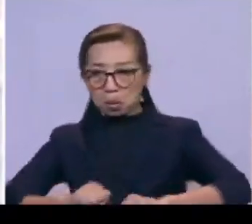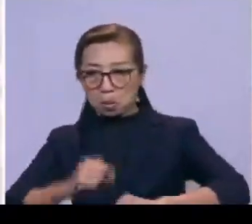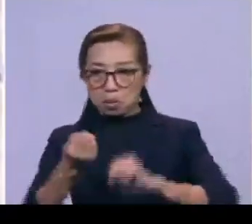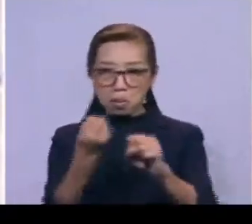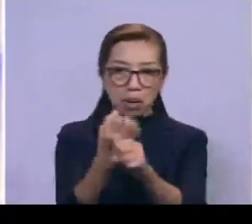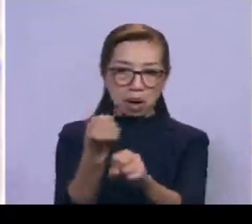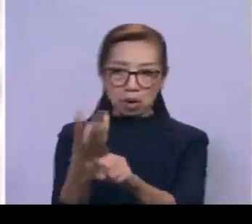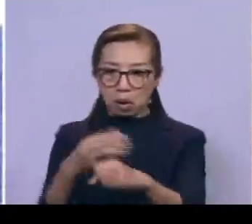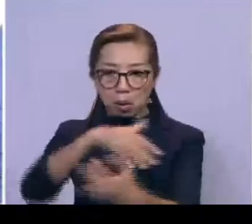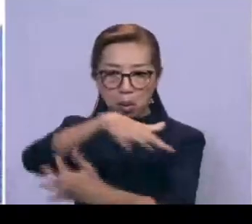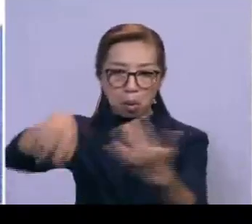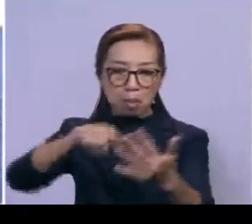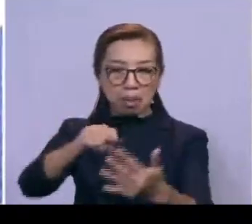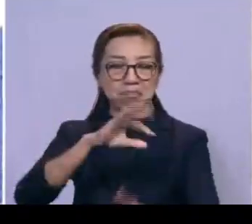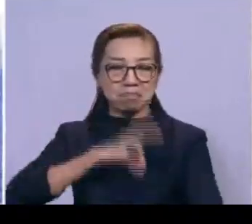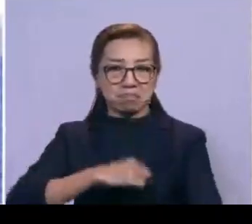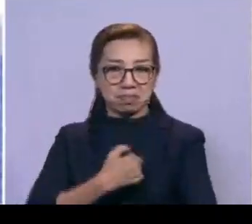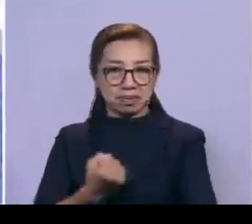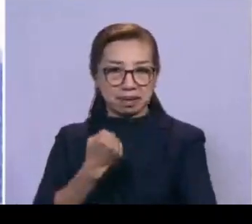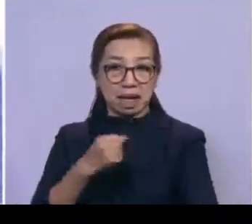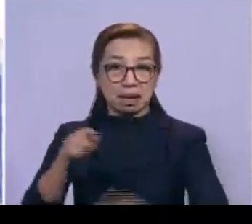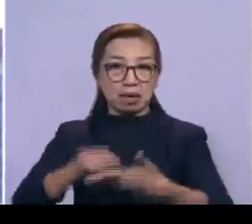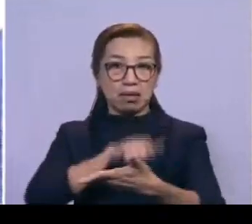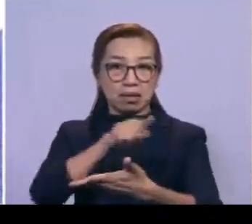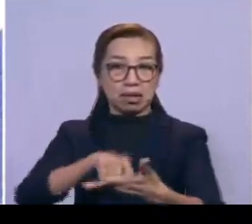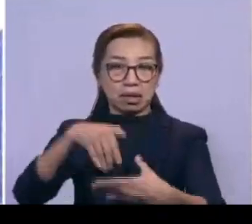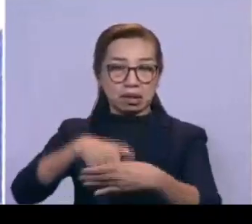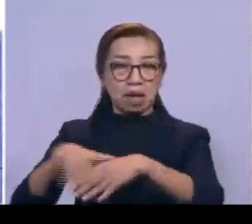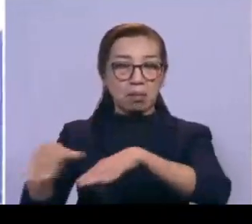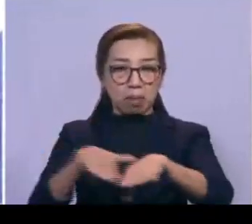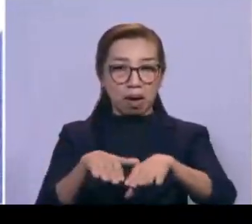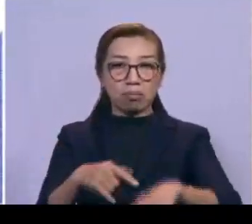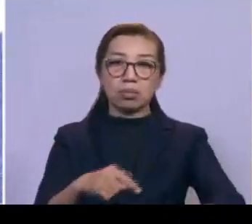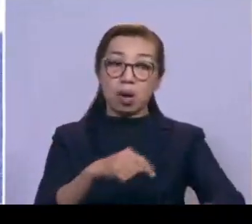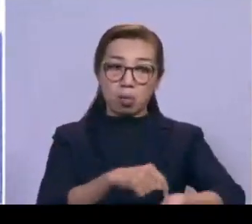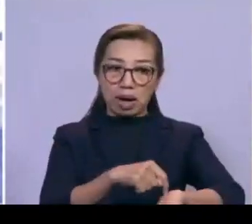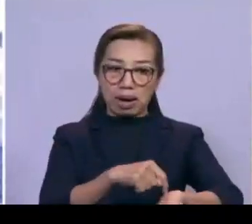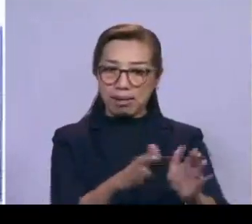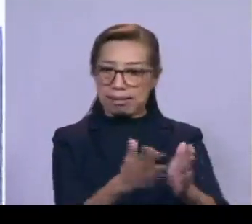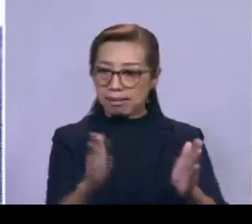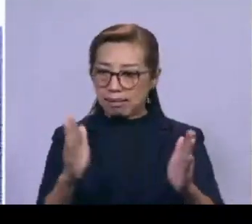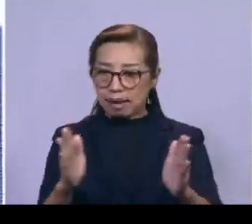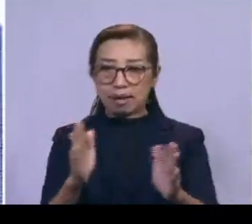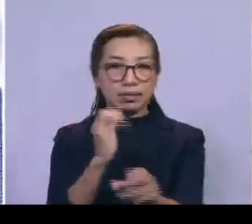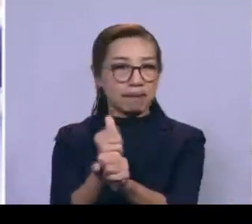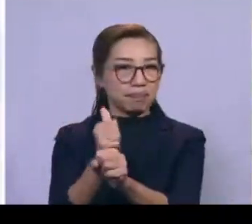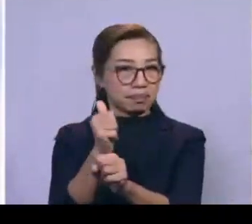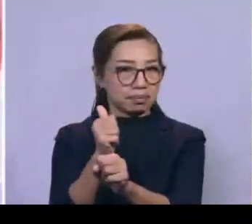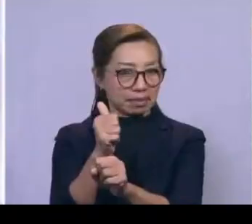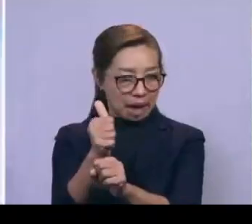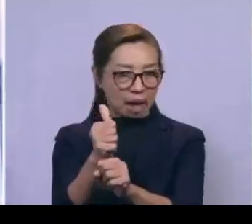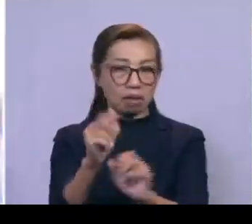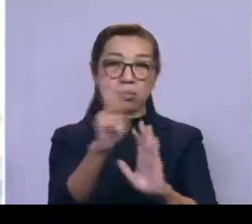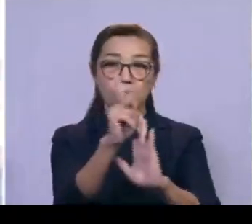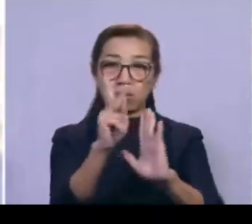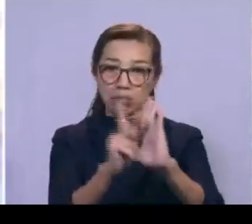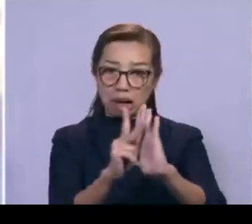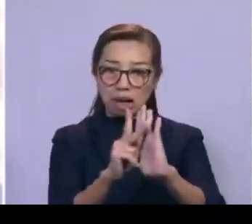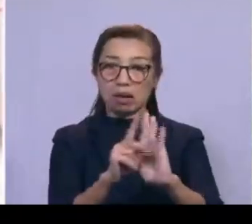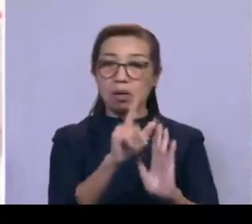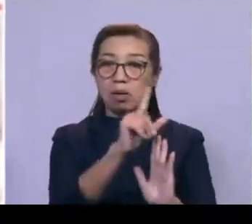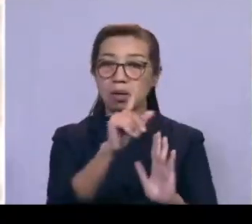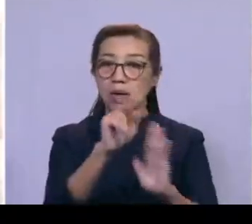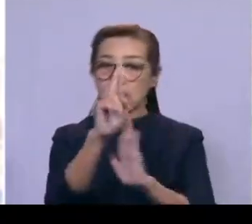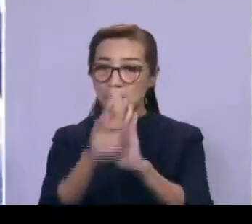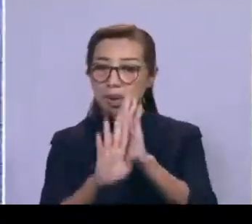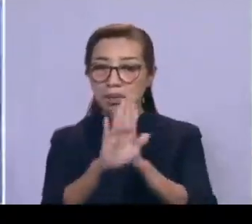ในการเลือกตั้งนะคะแล้วก็ยืนยันด้วยว่าทุกอย่างจะทำตามเวลาได้ทันนะคะเป็นไปตามกฎหมายและกติกาของกกต.